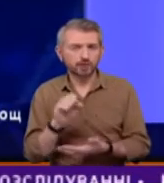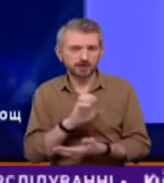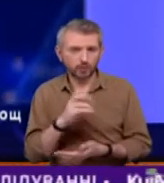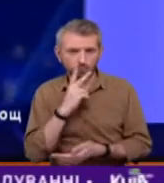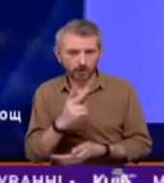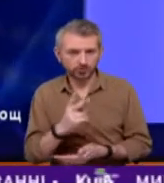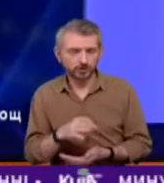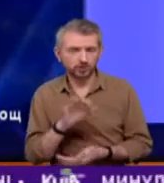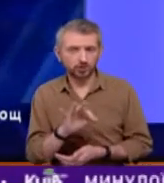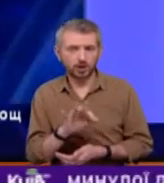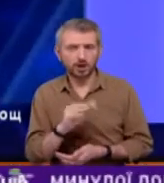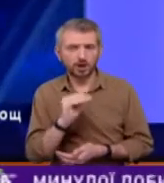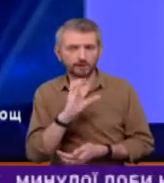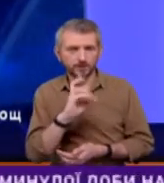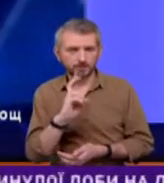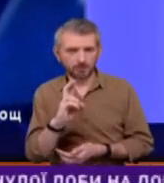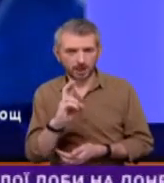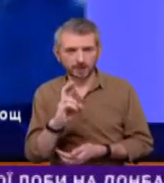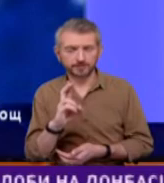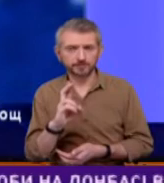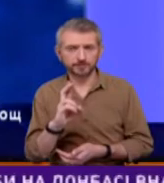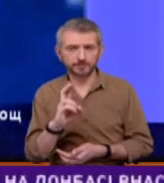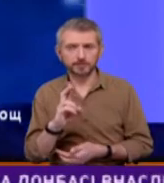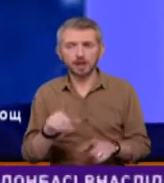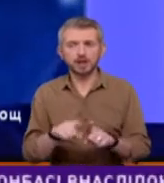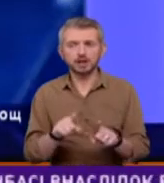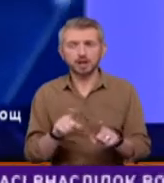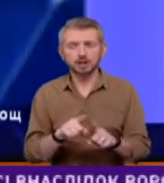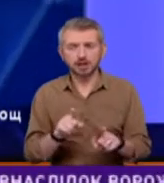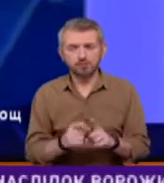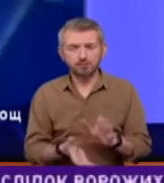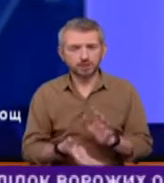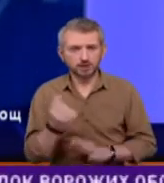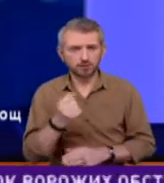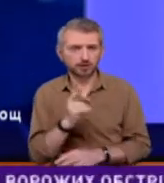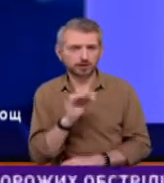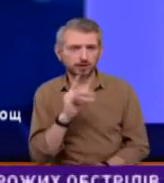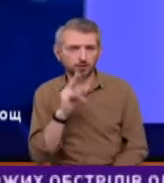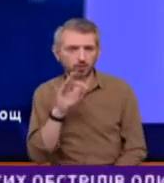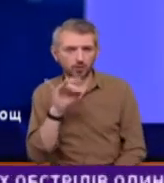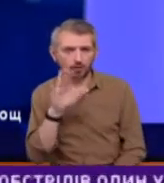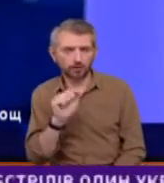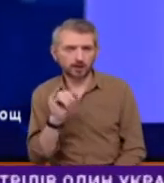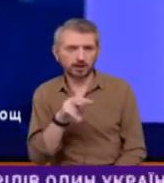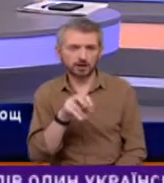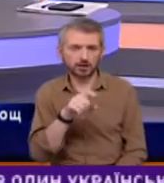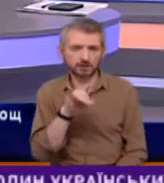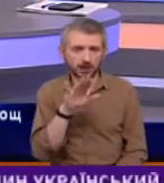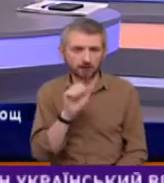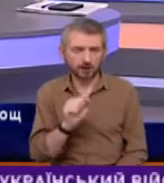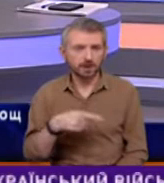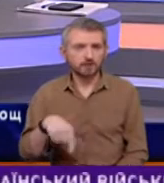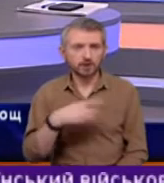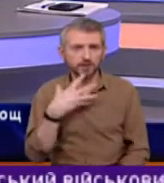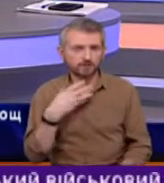то ФСБ так само підтримувала Кіркорова і Лазарєва. Вони з